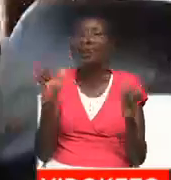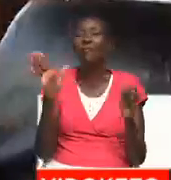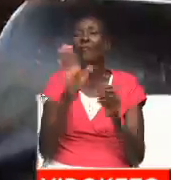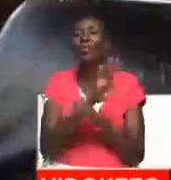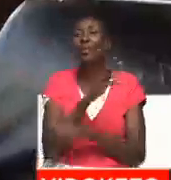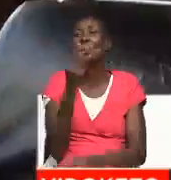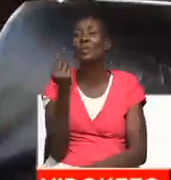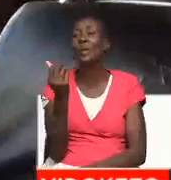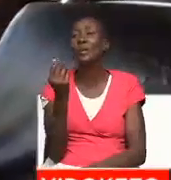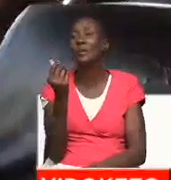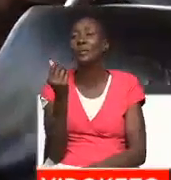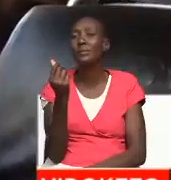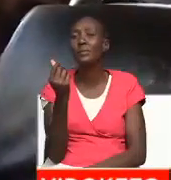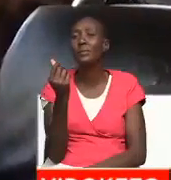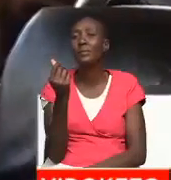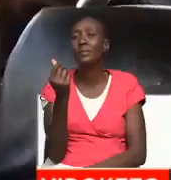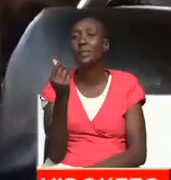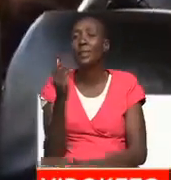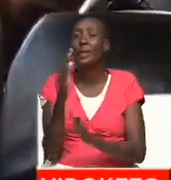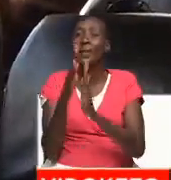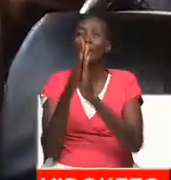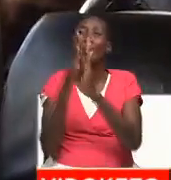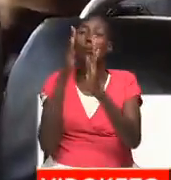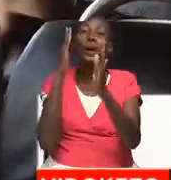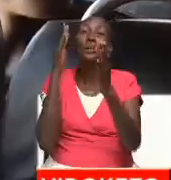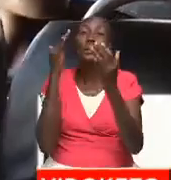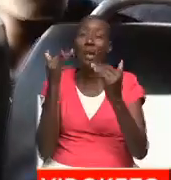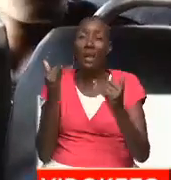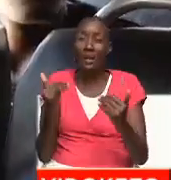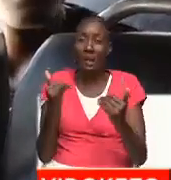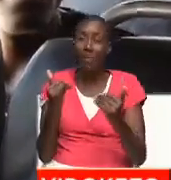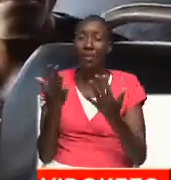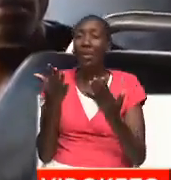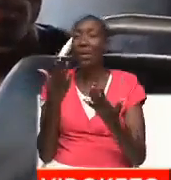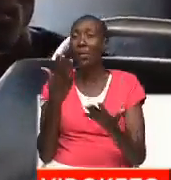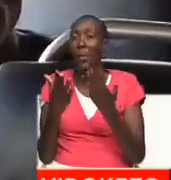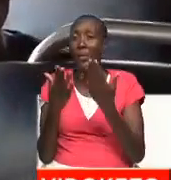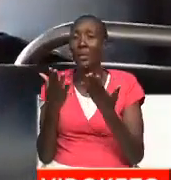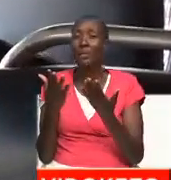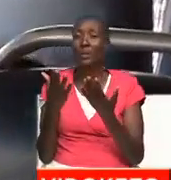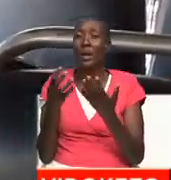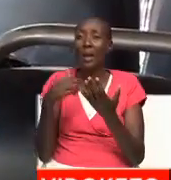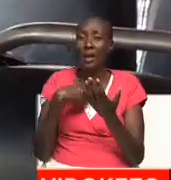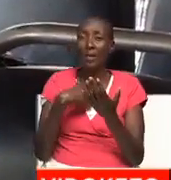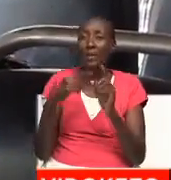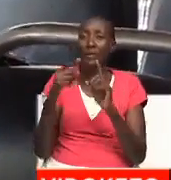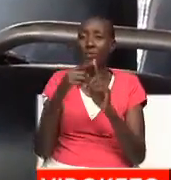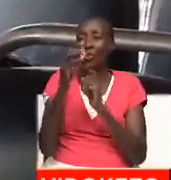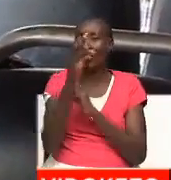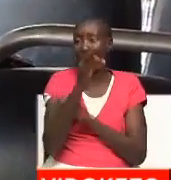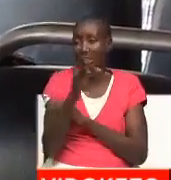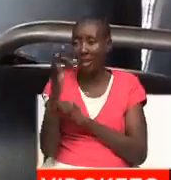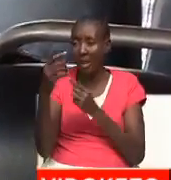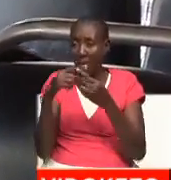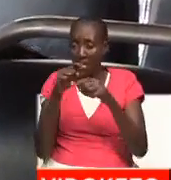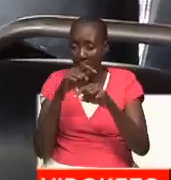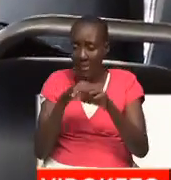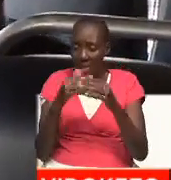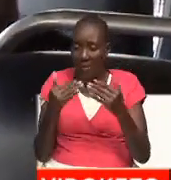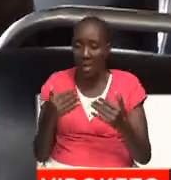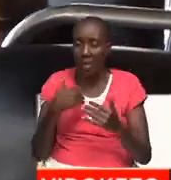pesa. Basi hili ambalo linafaa kuwa na abiria 33 kwa sasa limebeba